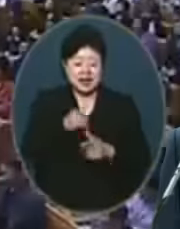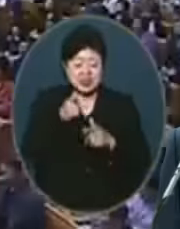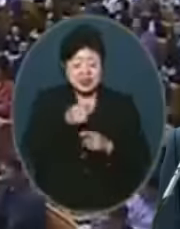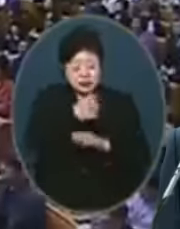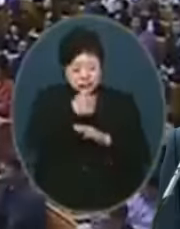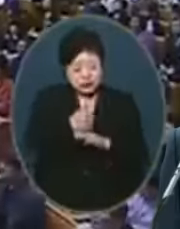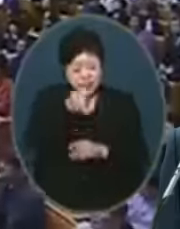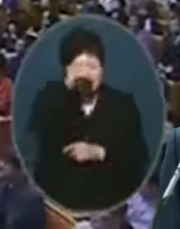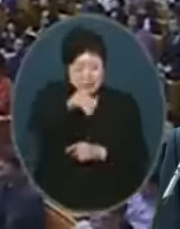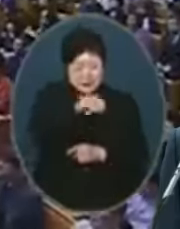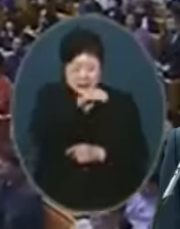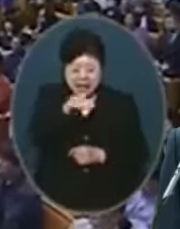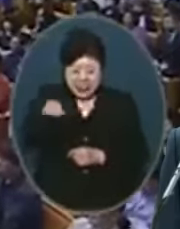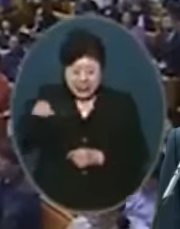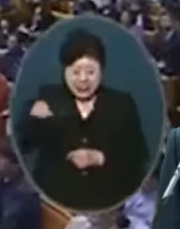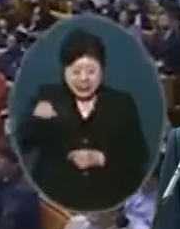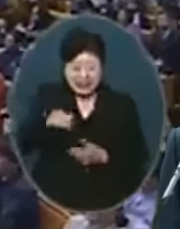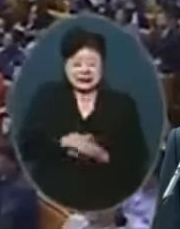예수 그리스도의 십자가를